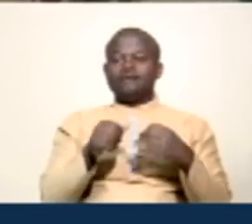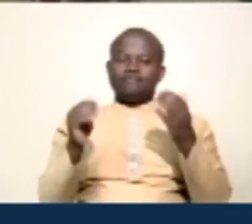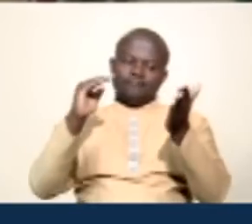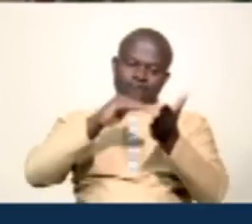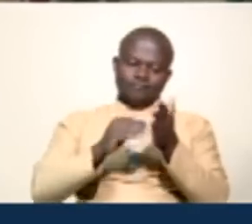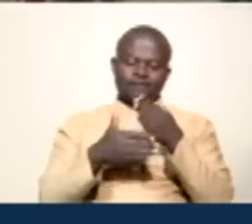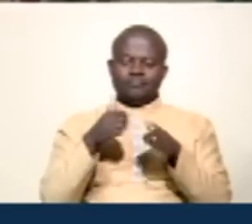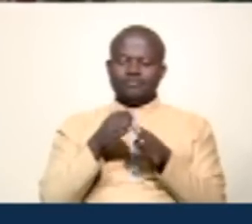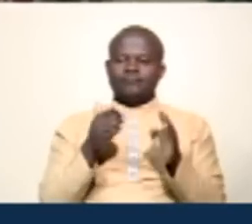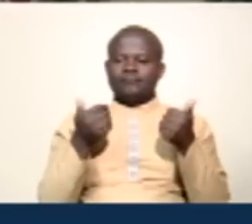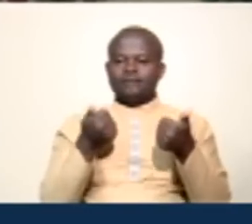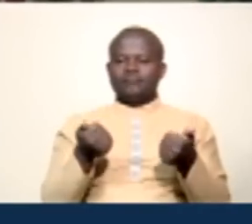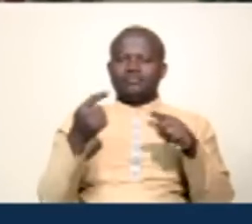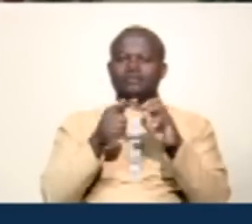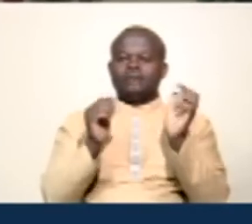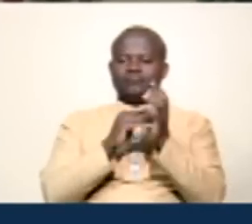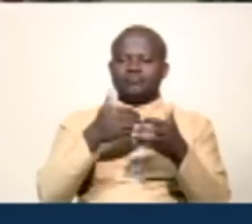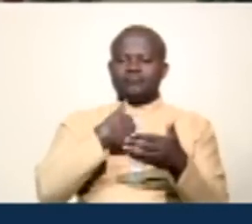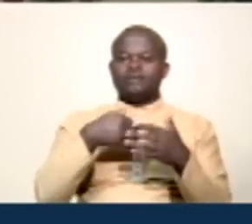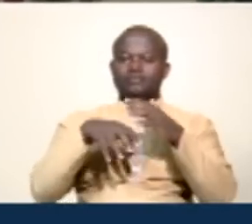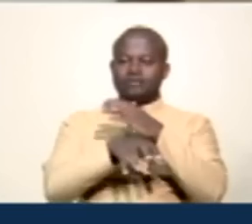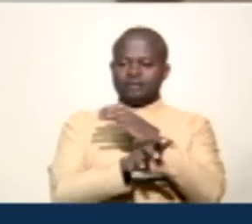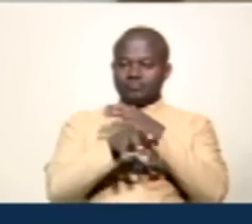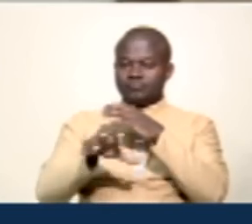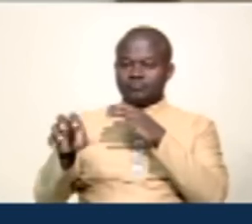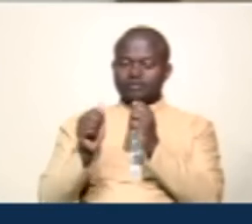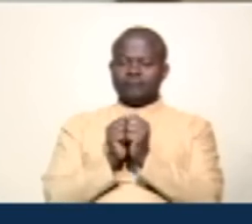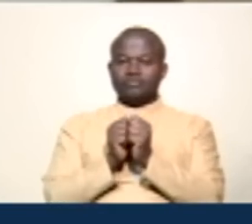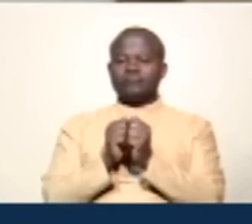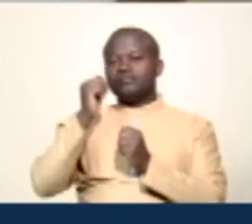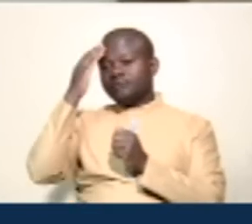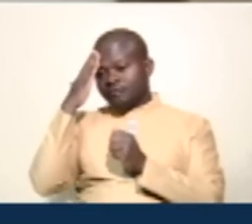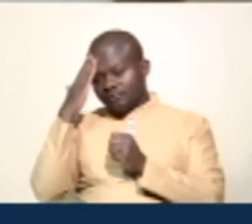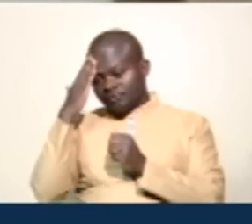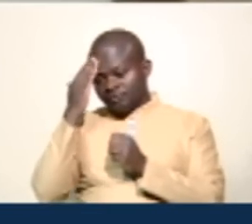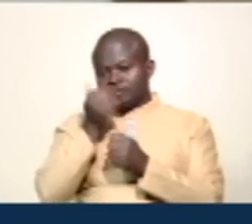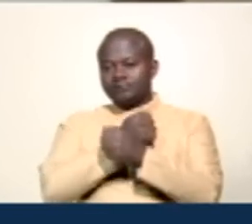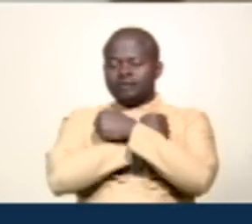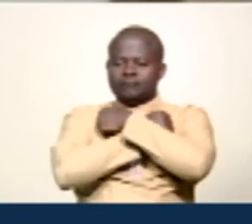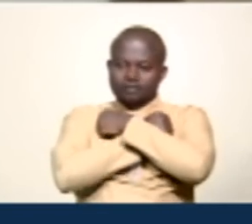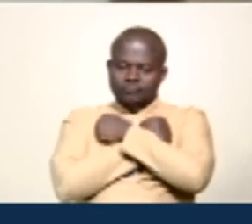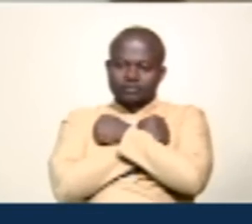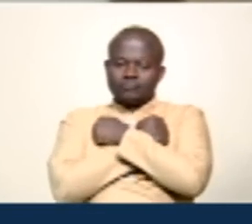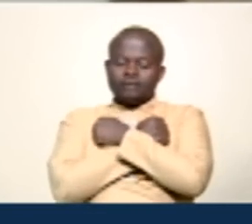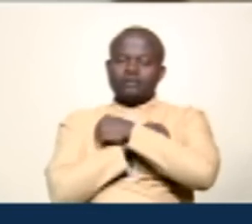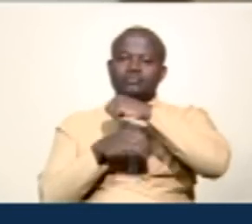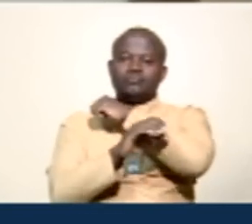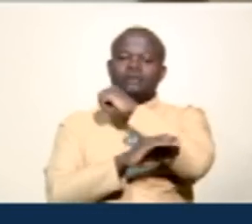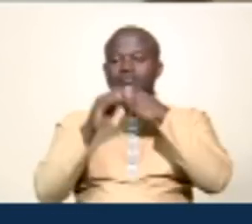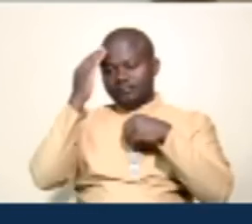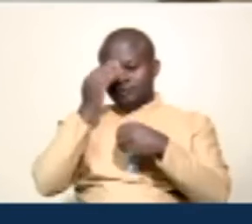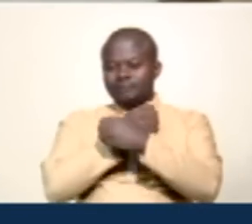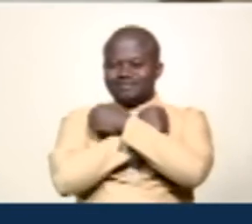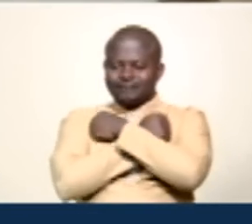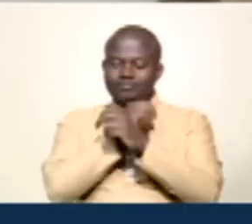kongera kwiyubaka ndetse tugira n'amashami. Tumenye gukunda igihugu, tumenye gukunda